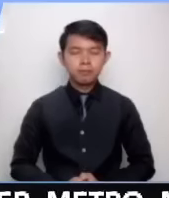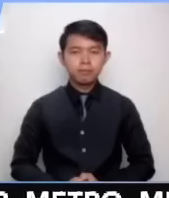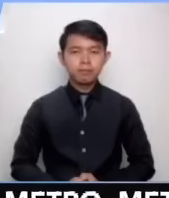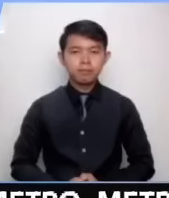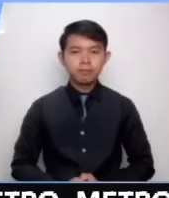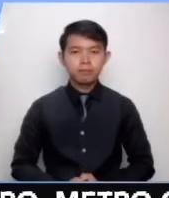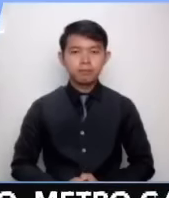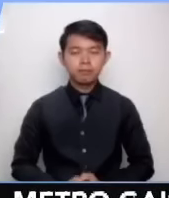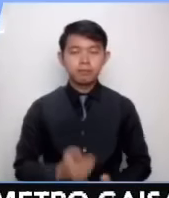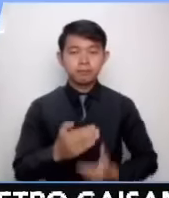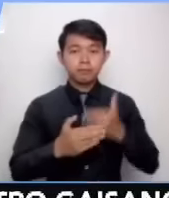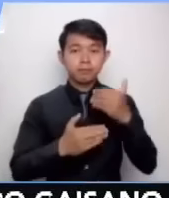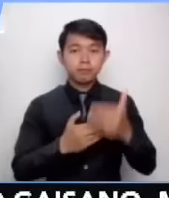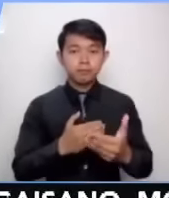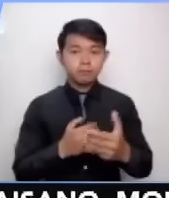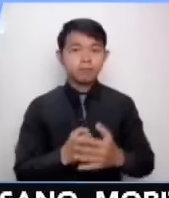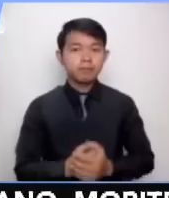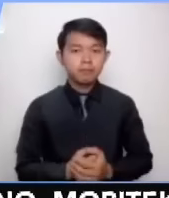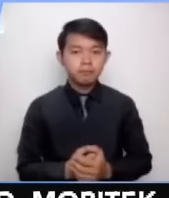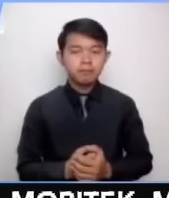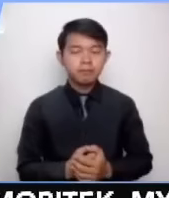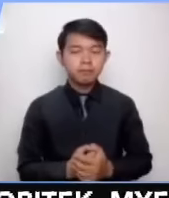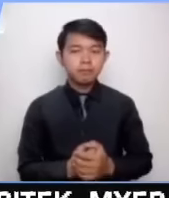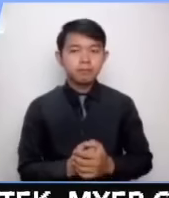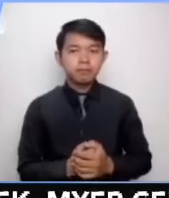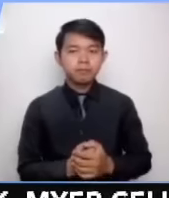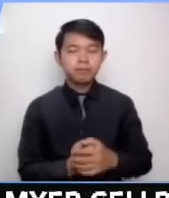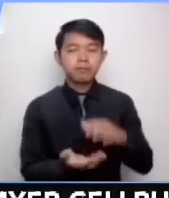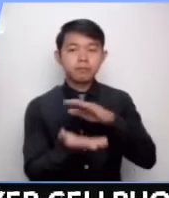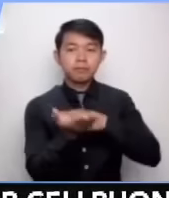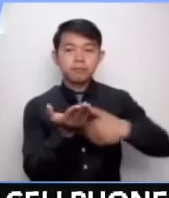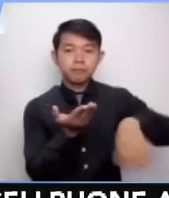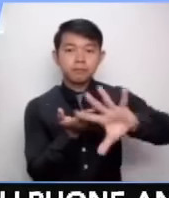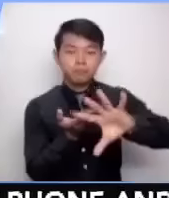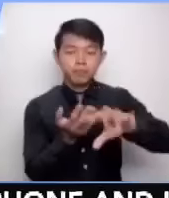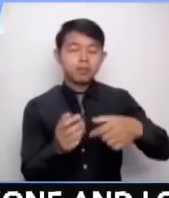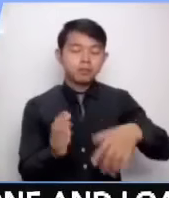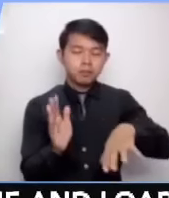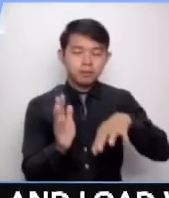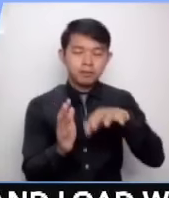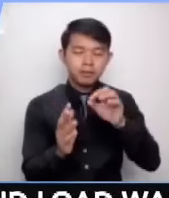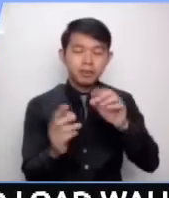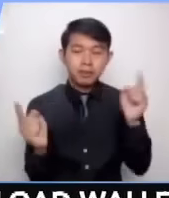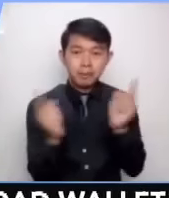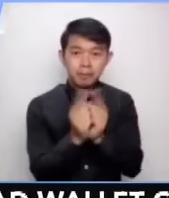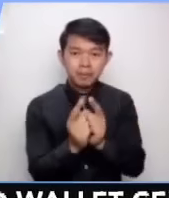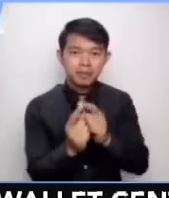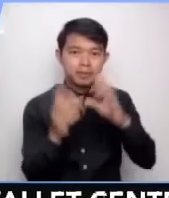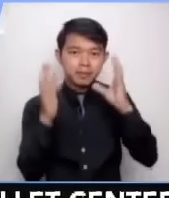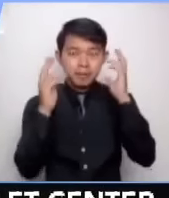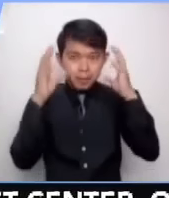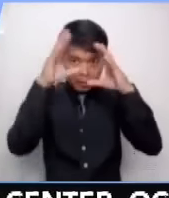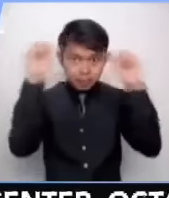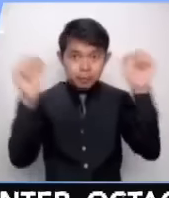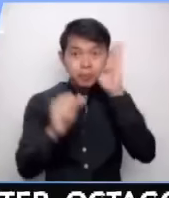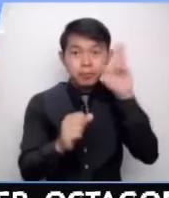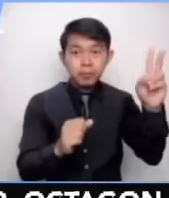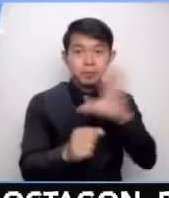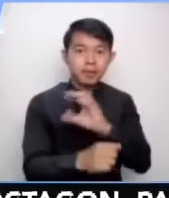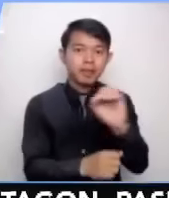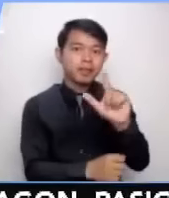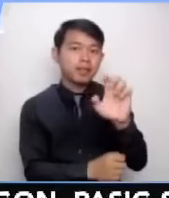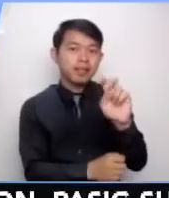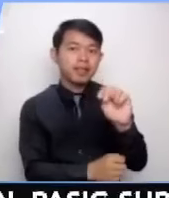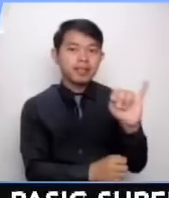Nagkita sa isang event sa Sorsogon sina Pangulong Bongbong Marcos at dating Vice President Lenny Robredo. Detalye po tayo sa ulat on the spot ni